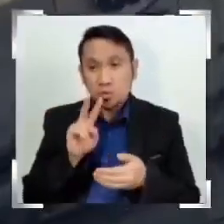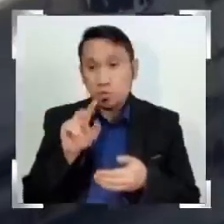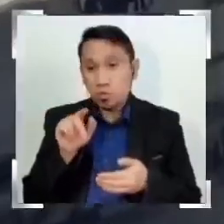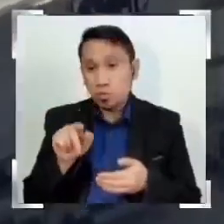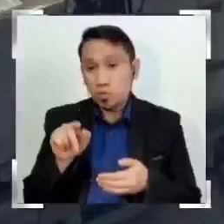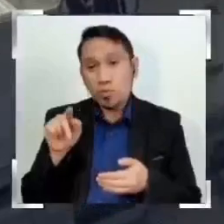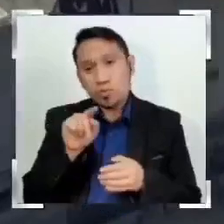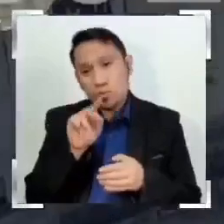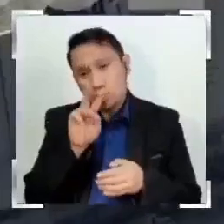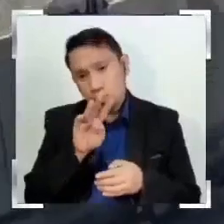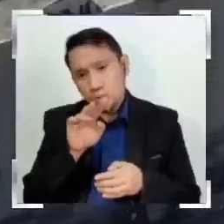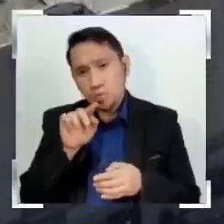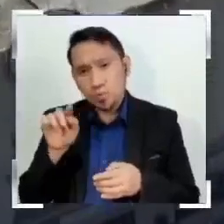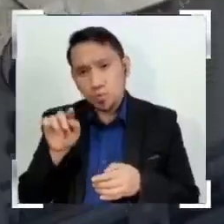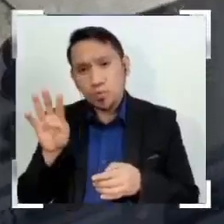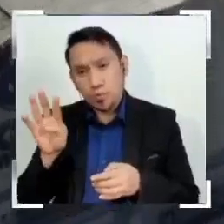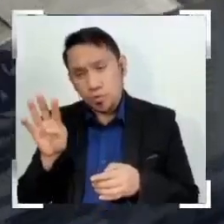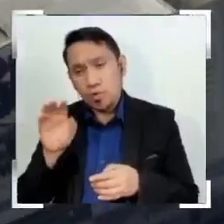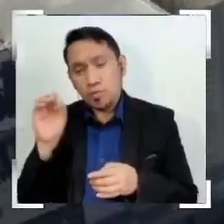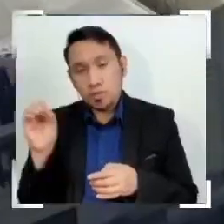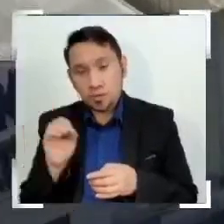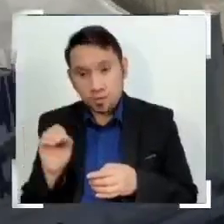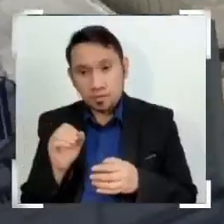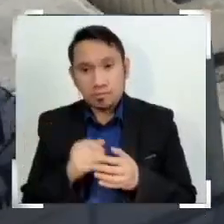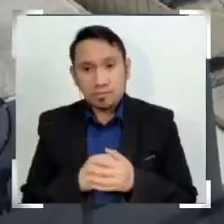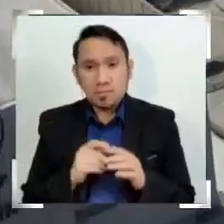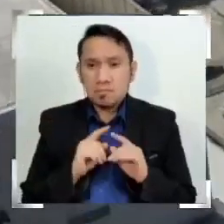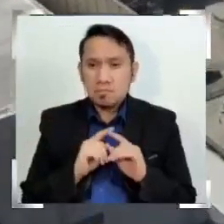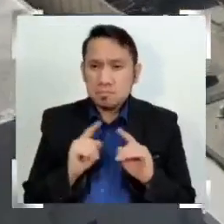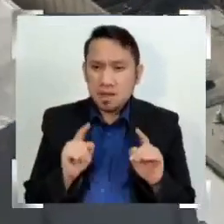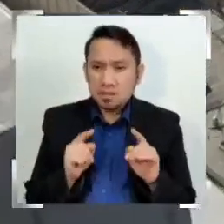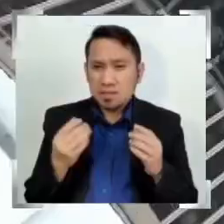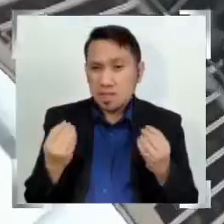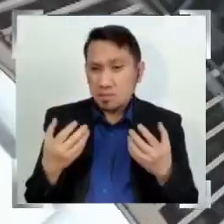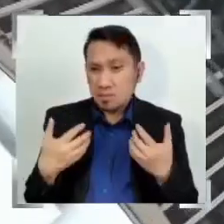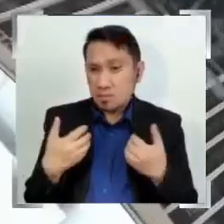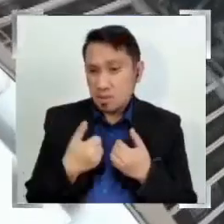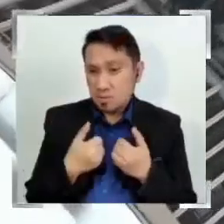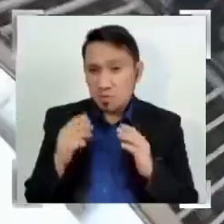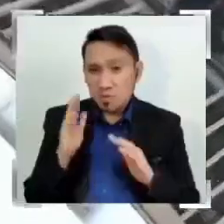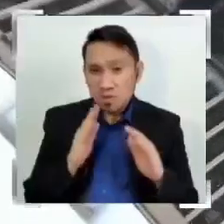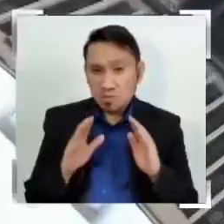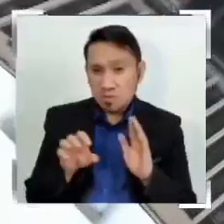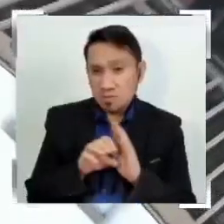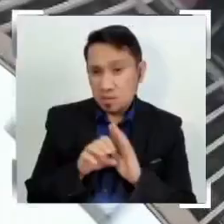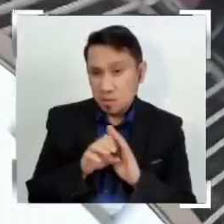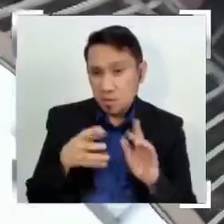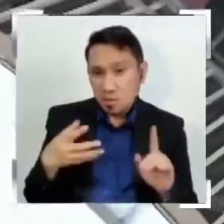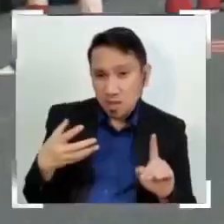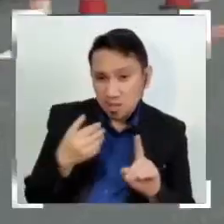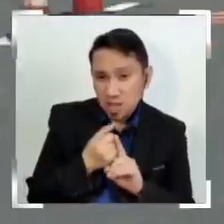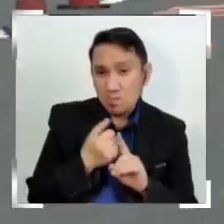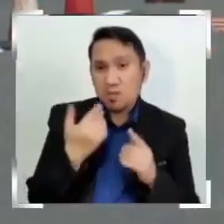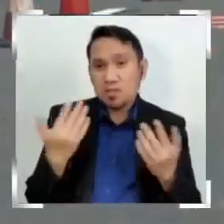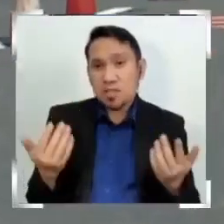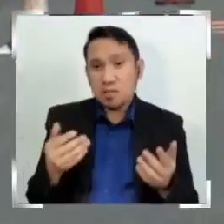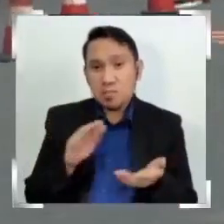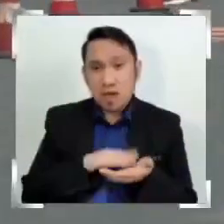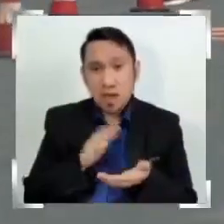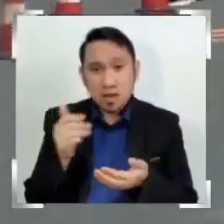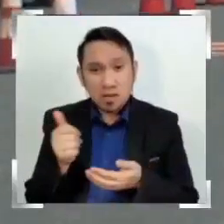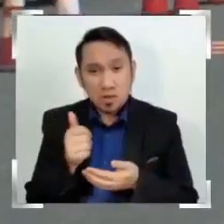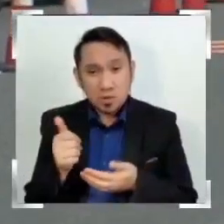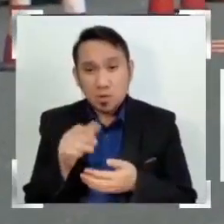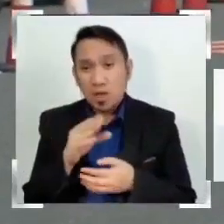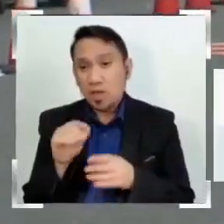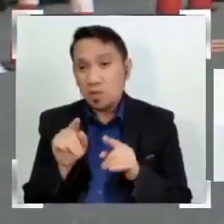pagtatapos ng 2023. Pero marami pa raw hamon tulad ng posibleng epekto ng pagtaas ng pasahe, mataas na to sa mga highway na